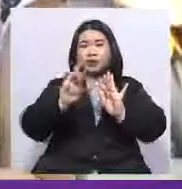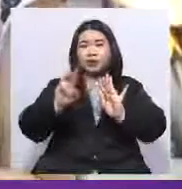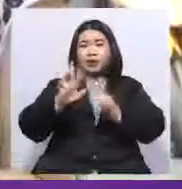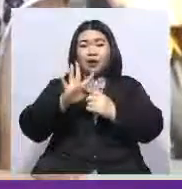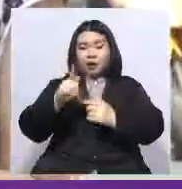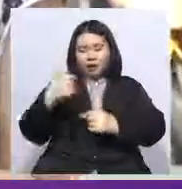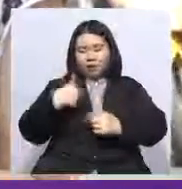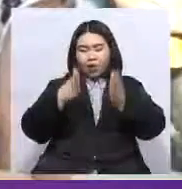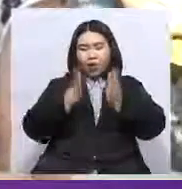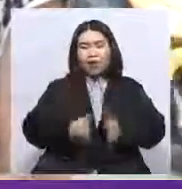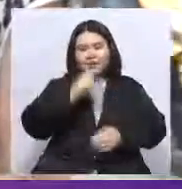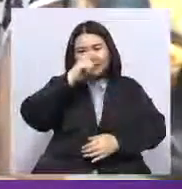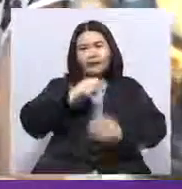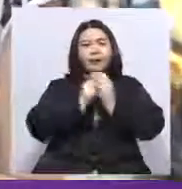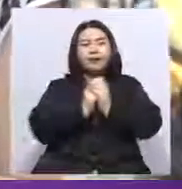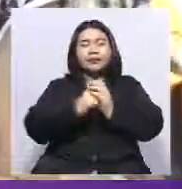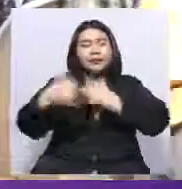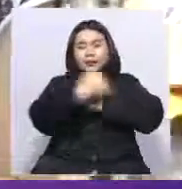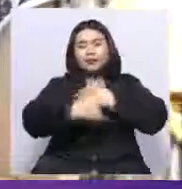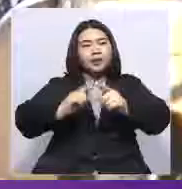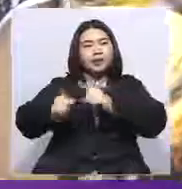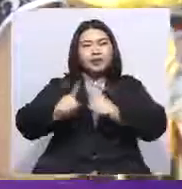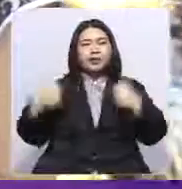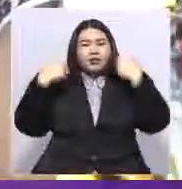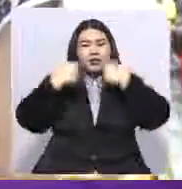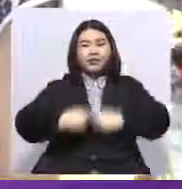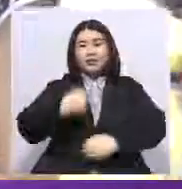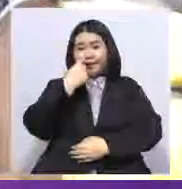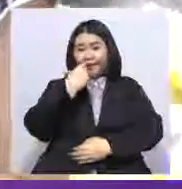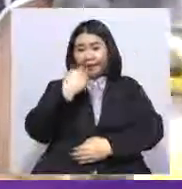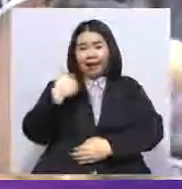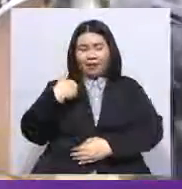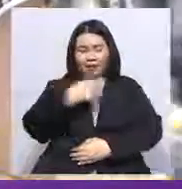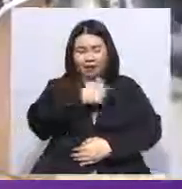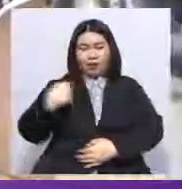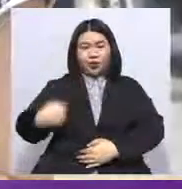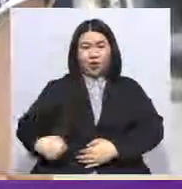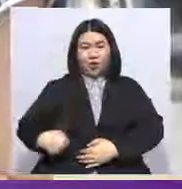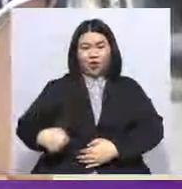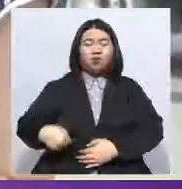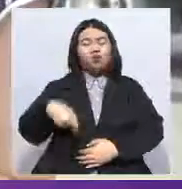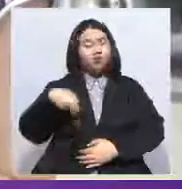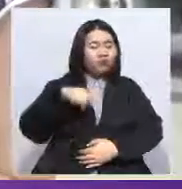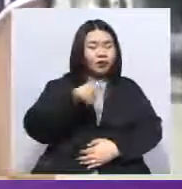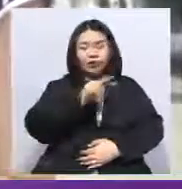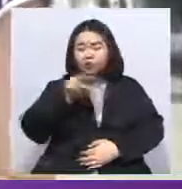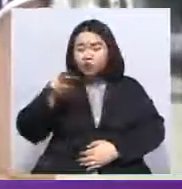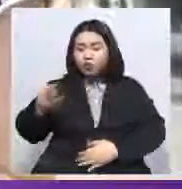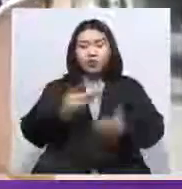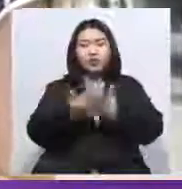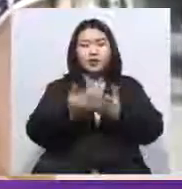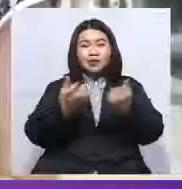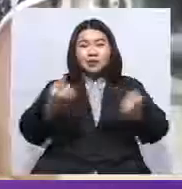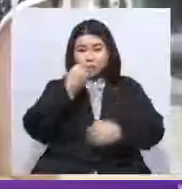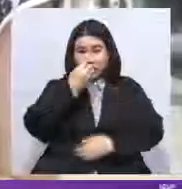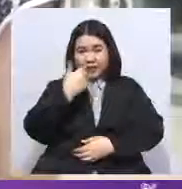าวไทยเชื้อสายจีนรวมถึงนักท่องเที่ยวค่ะต่างสวมใส่ชุดสีแดงรวมถึงชุดกี่เผานะคะออกมาชมชิมช็อปภายในงานค่ะ